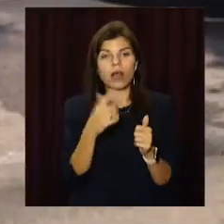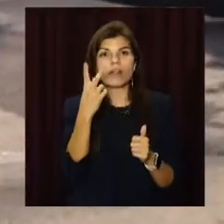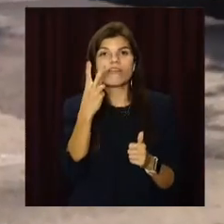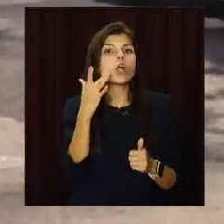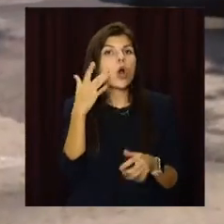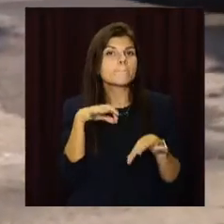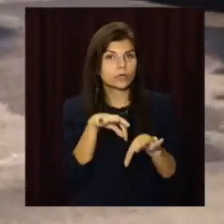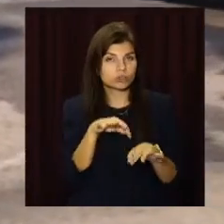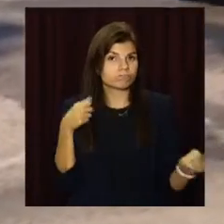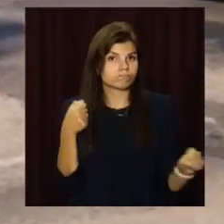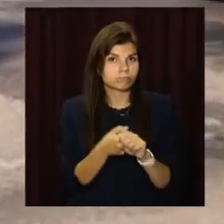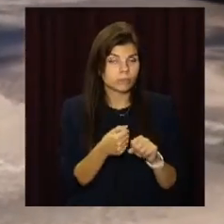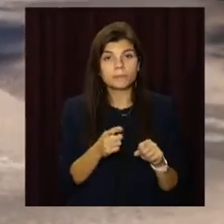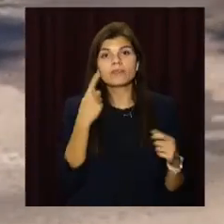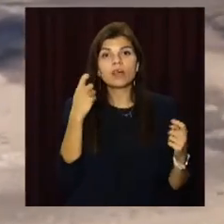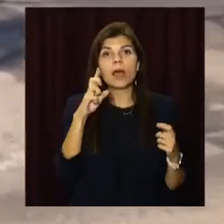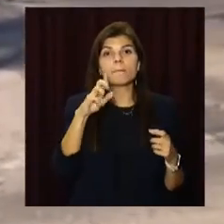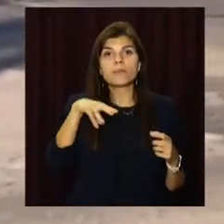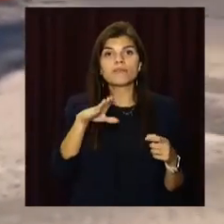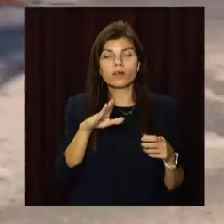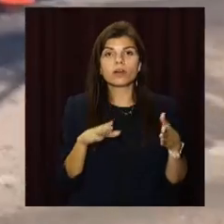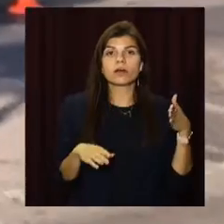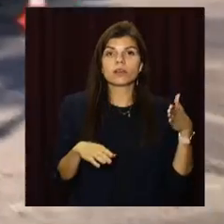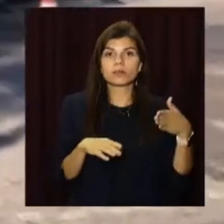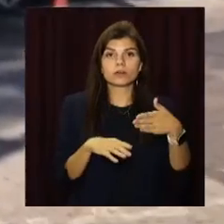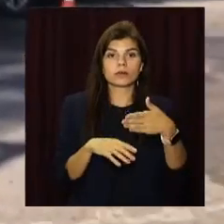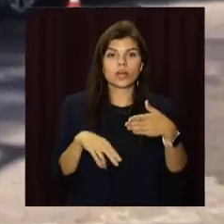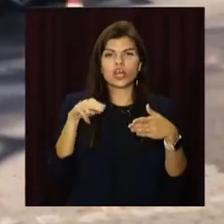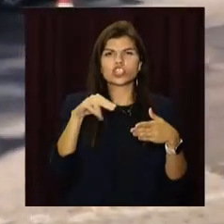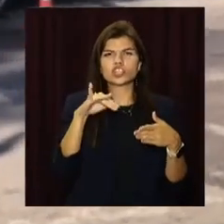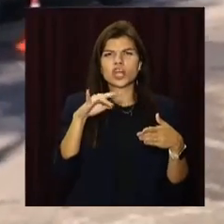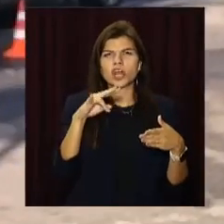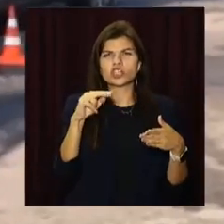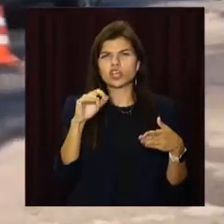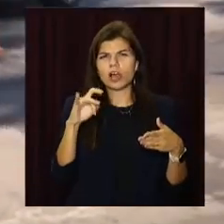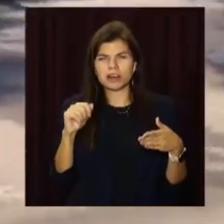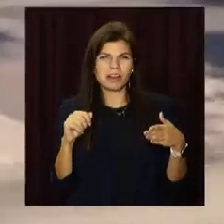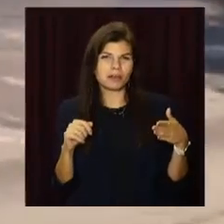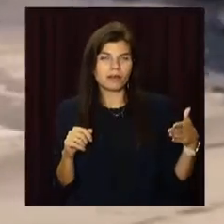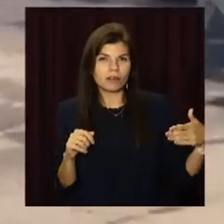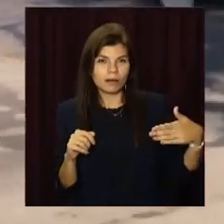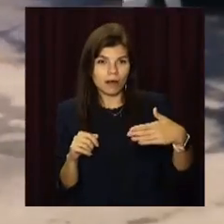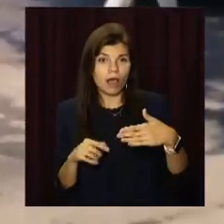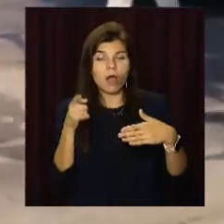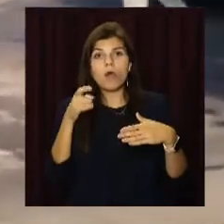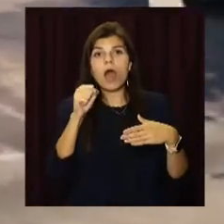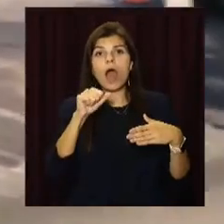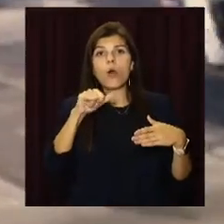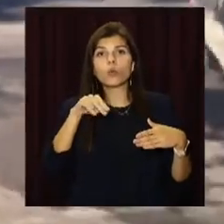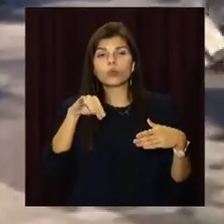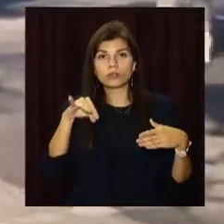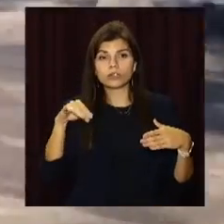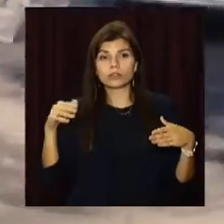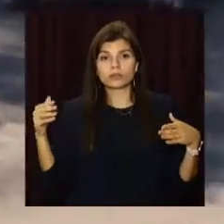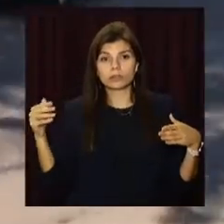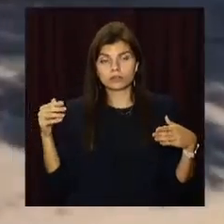За попередніми даними, БМВ виїжджала з провулка Джинчарадзе на Запорізьке шосе. У цей час автівка Ауді рухалася по шосе в